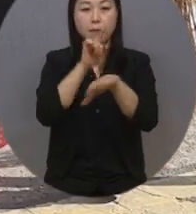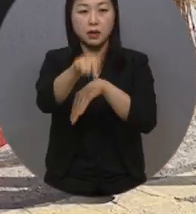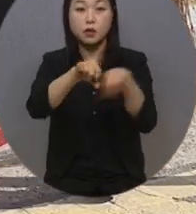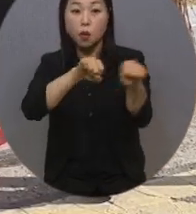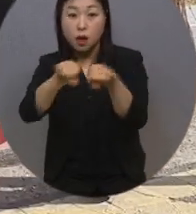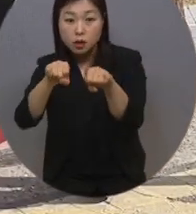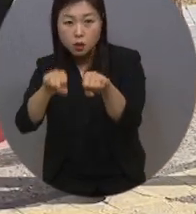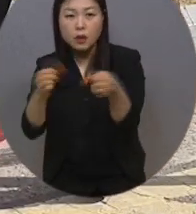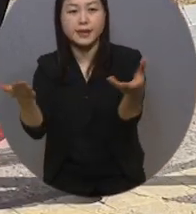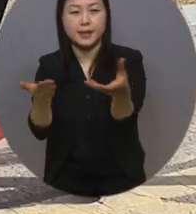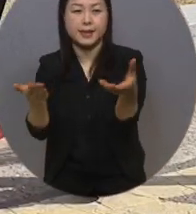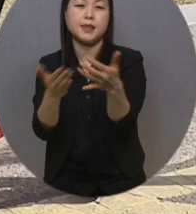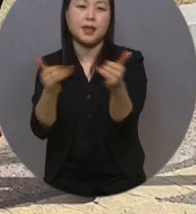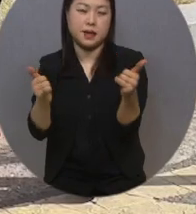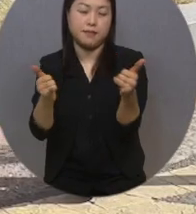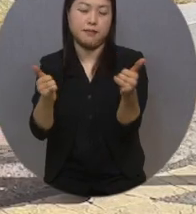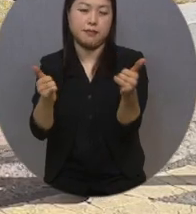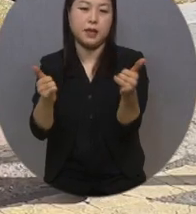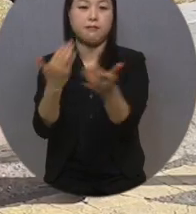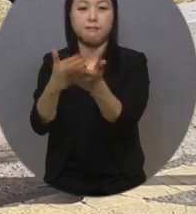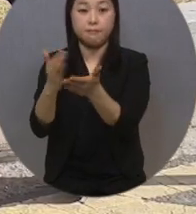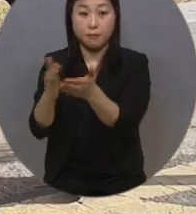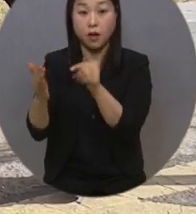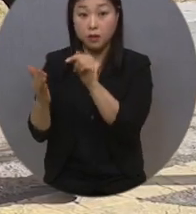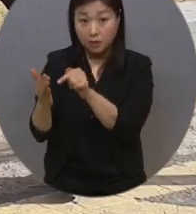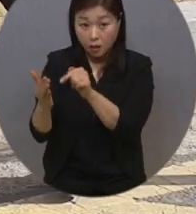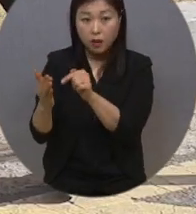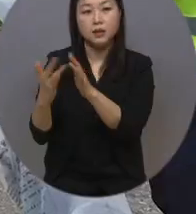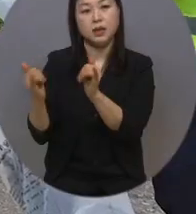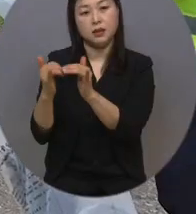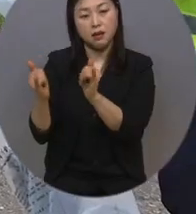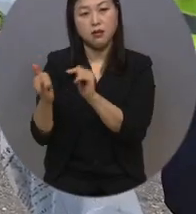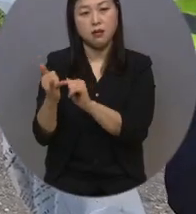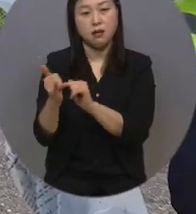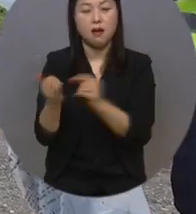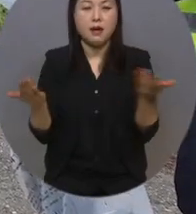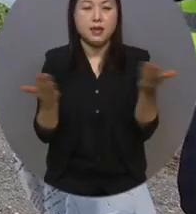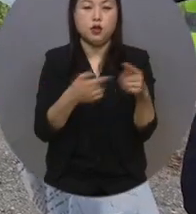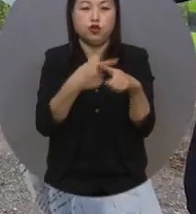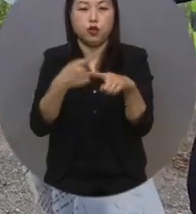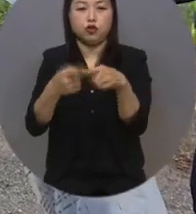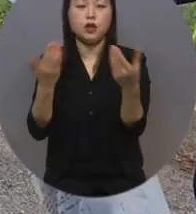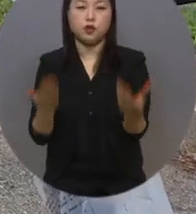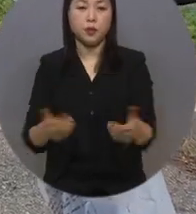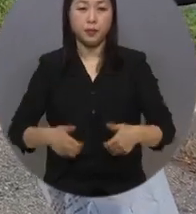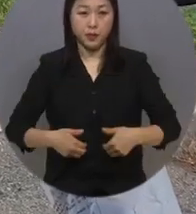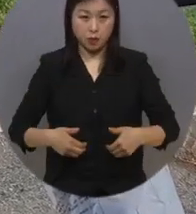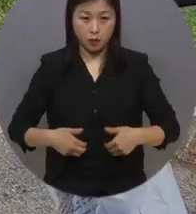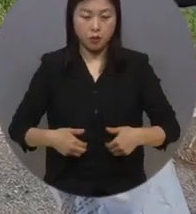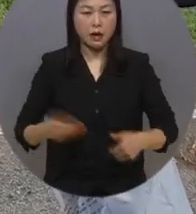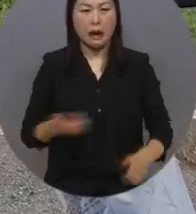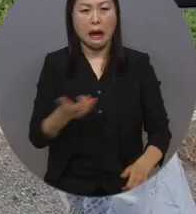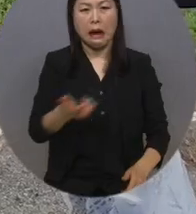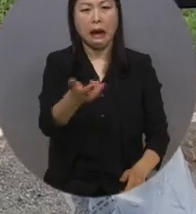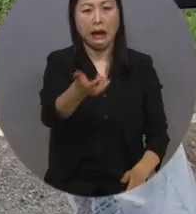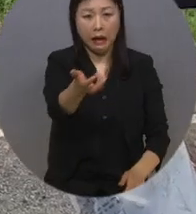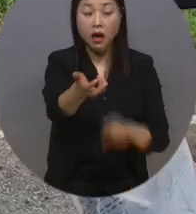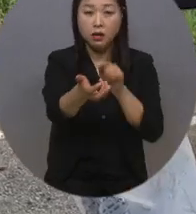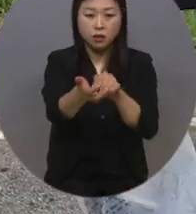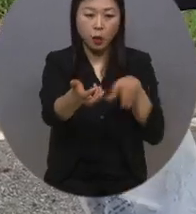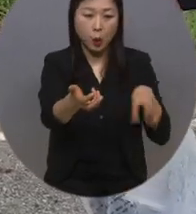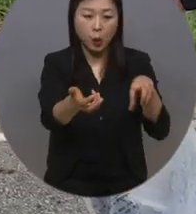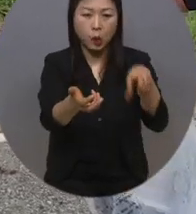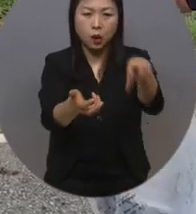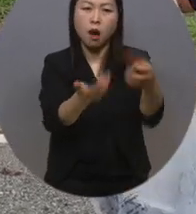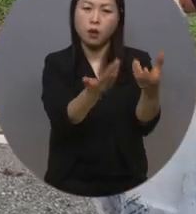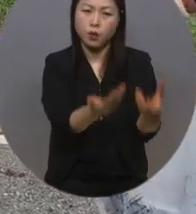대부분인 환경미화원은 작업 중간중간 충분한 휴식이 필요하지만 업무 특성상 작업 반경이 넓어 곳곳에 휴게시설을